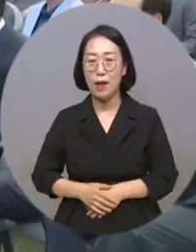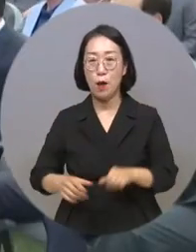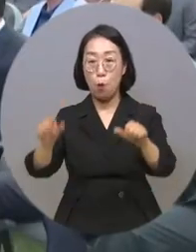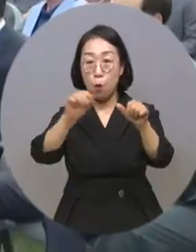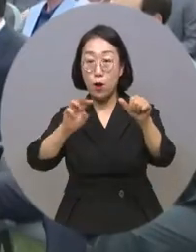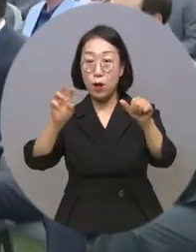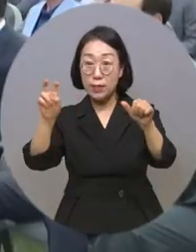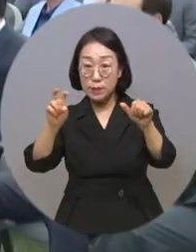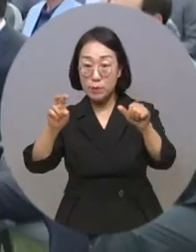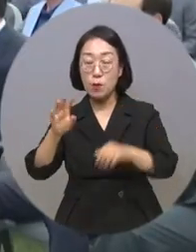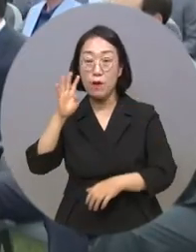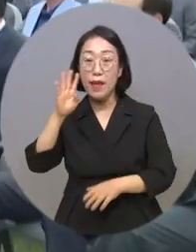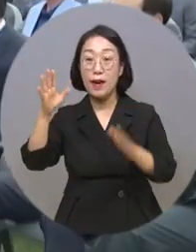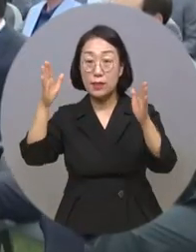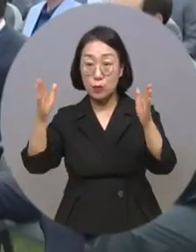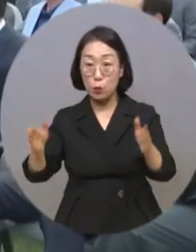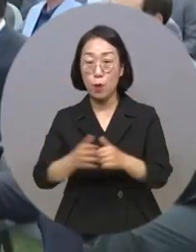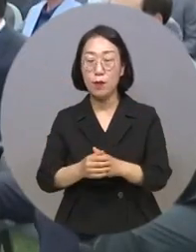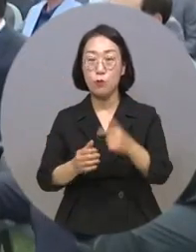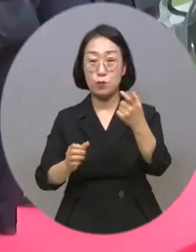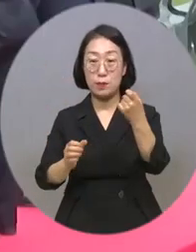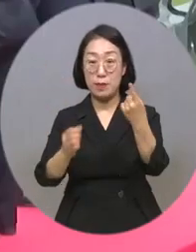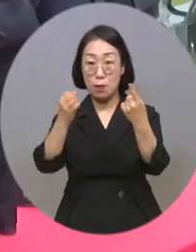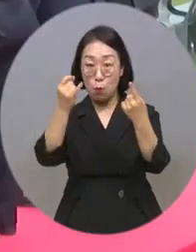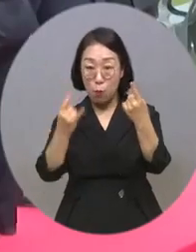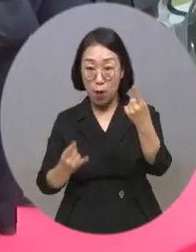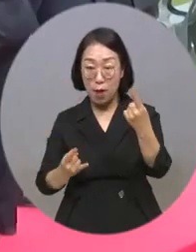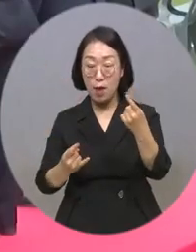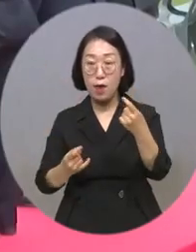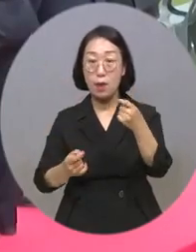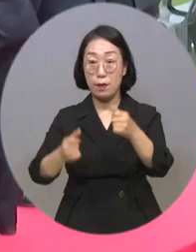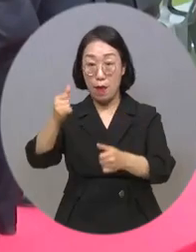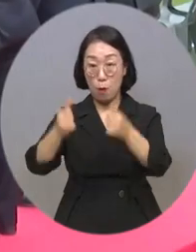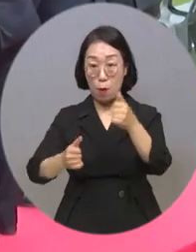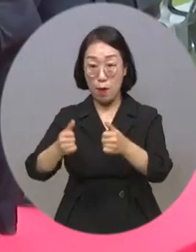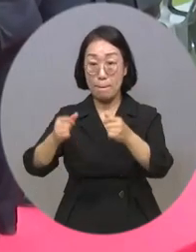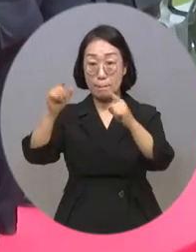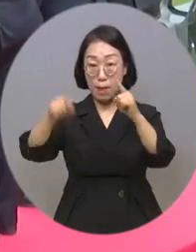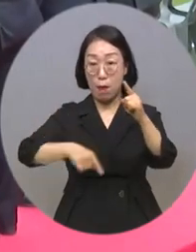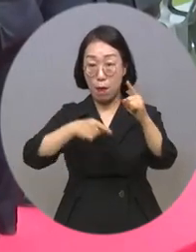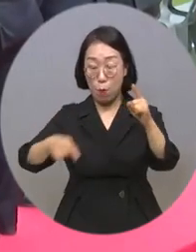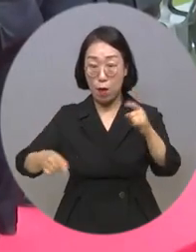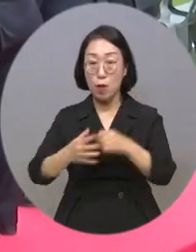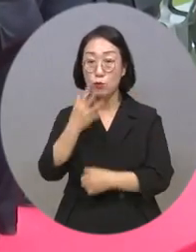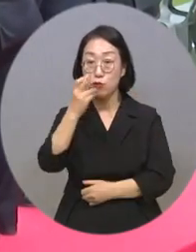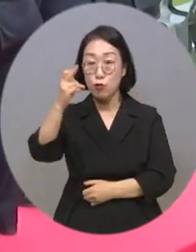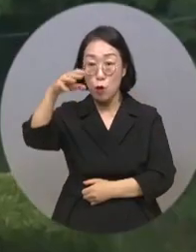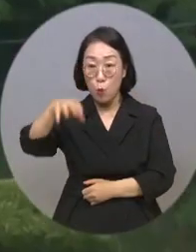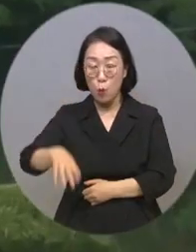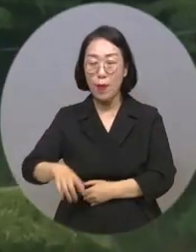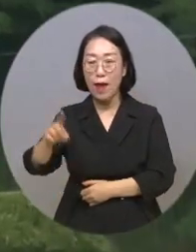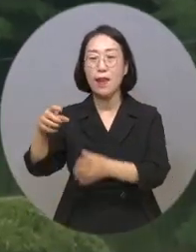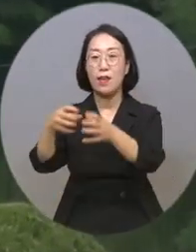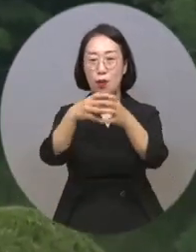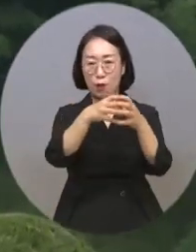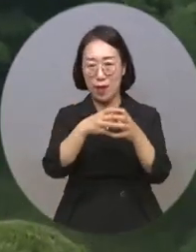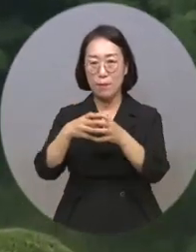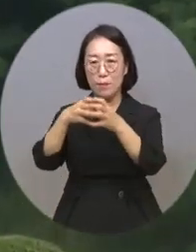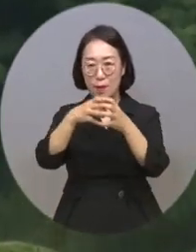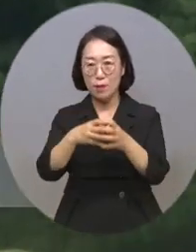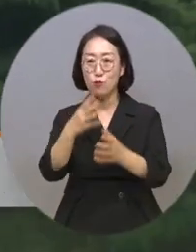20일부터 나흘 동안 펼쳐진 제61회 전라남도 체육대회는 생태수도 순천에서 하나 되는 전남체전을